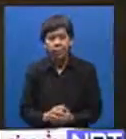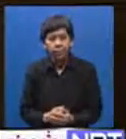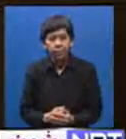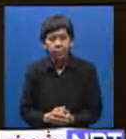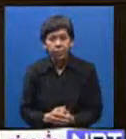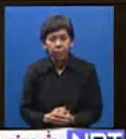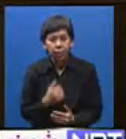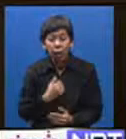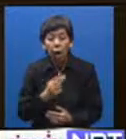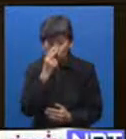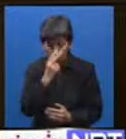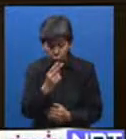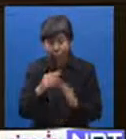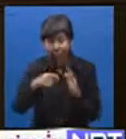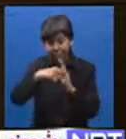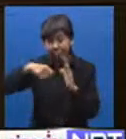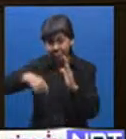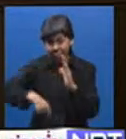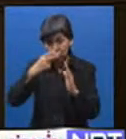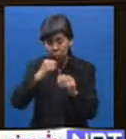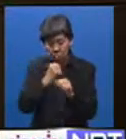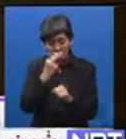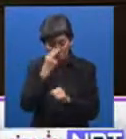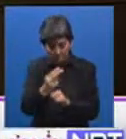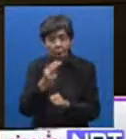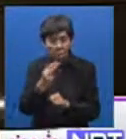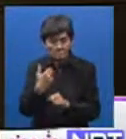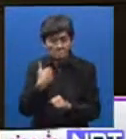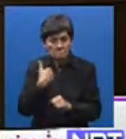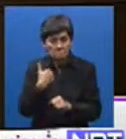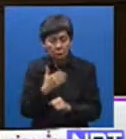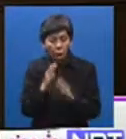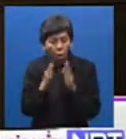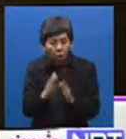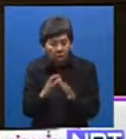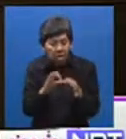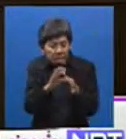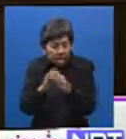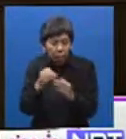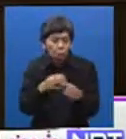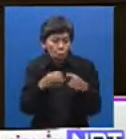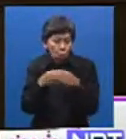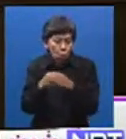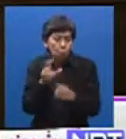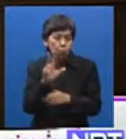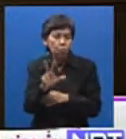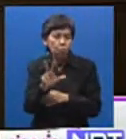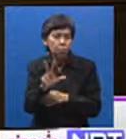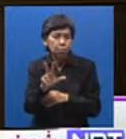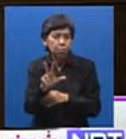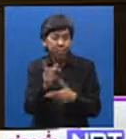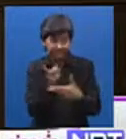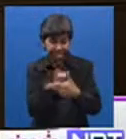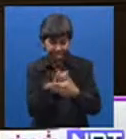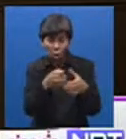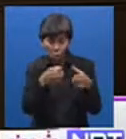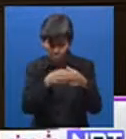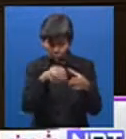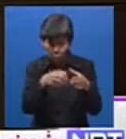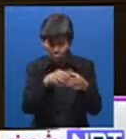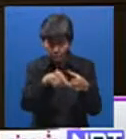่จากการตรวจสอบที่นครราชสีมาเนี่ยเราเจอว่าบุคคลเนี่ยเข้ามาเกี่ยวข้องอยู่3กลุ่มกลุ่มแรกคือก